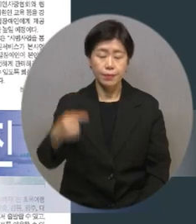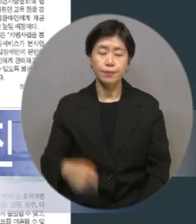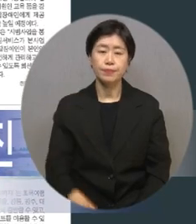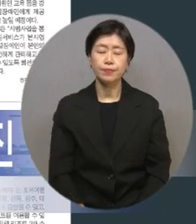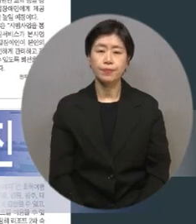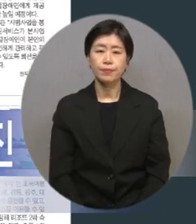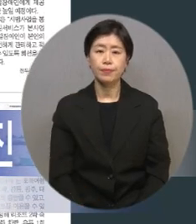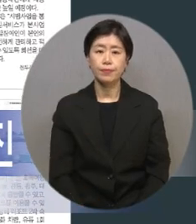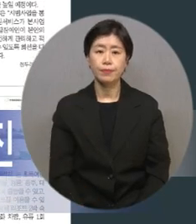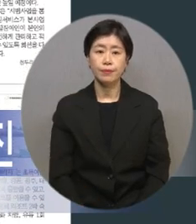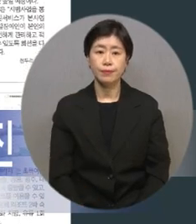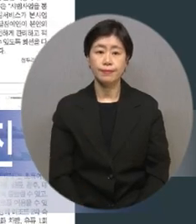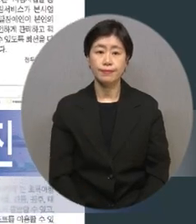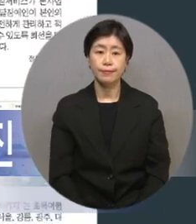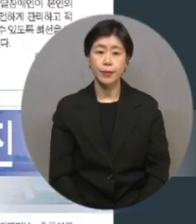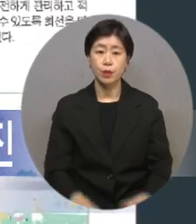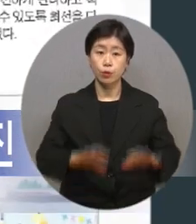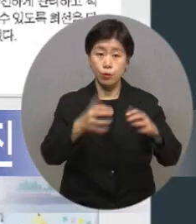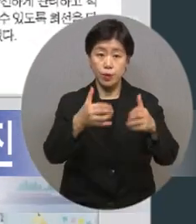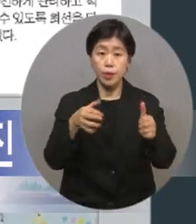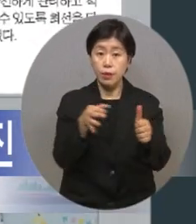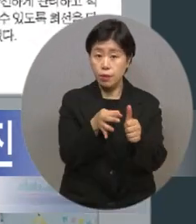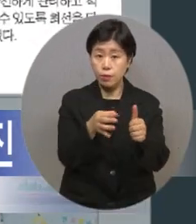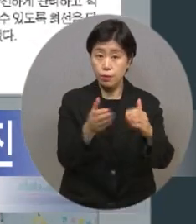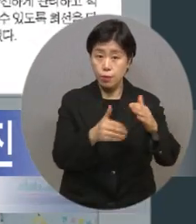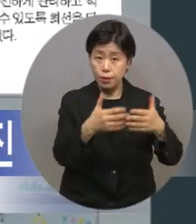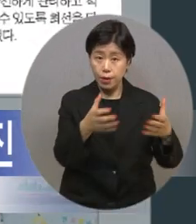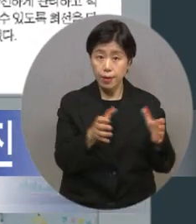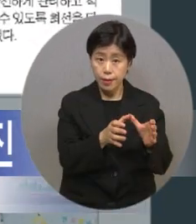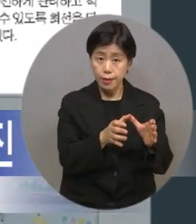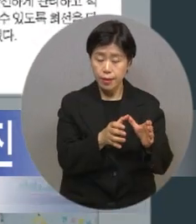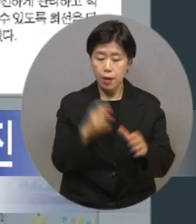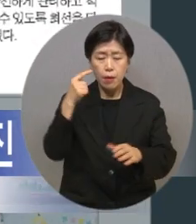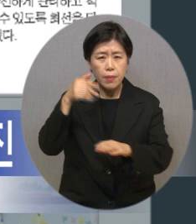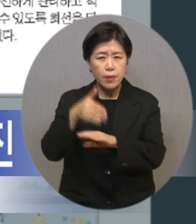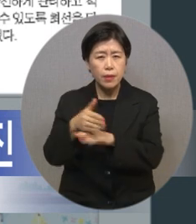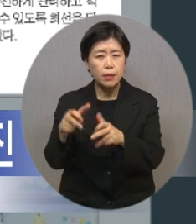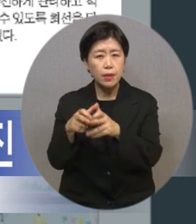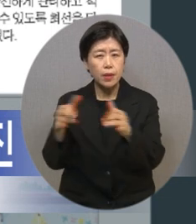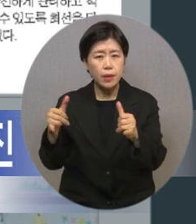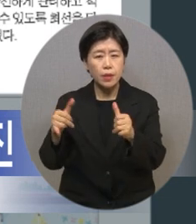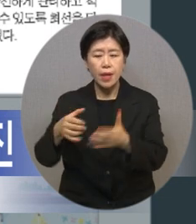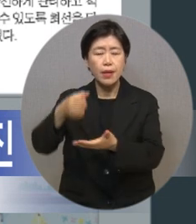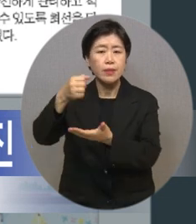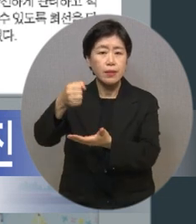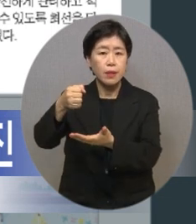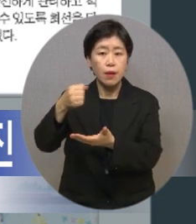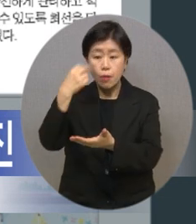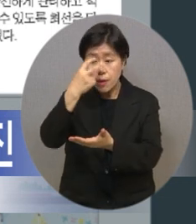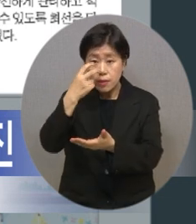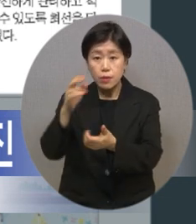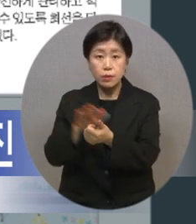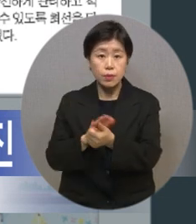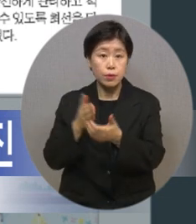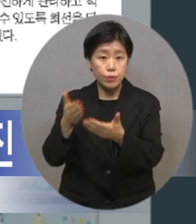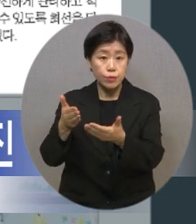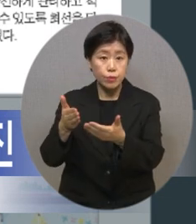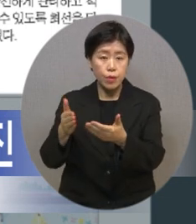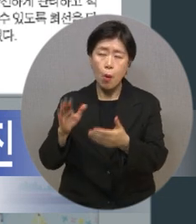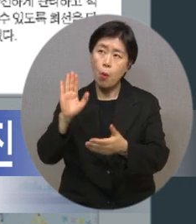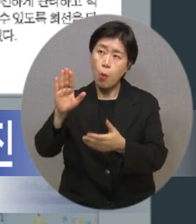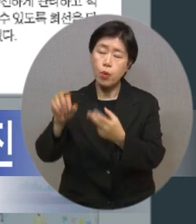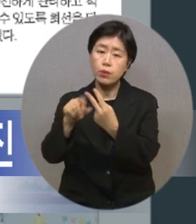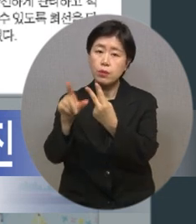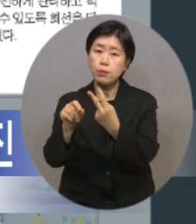신문 1면입니다 국민 연금공단은 발달장애인 재산 관리 지원 서비스 시범 사업을 오는 12월까지